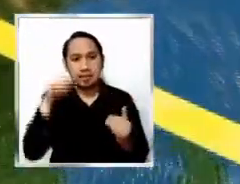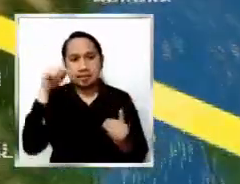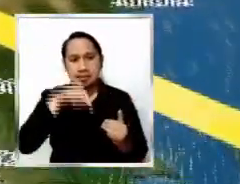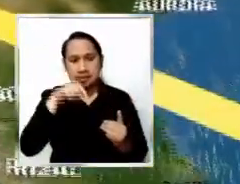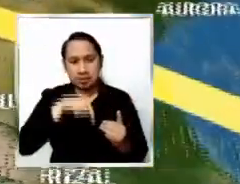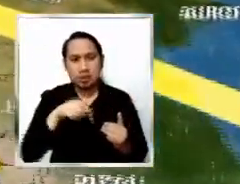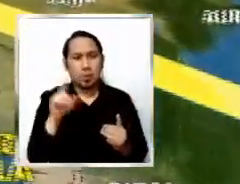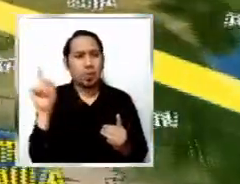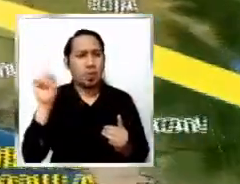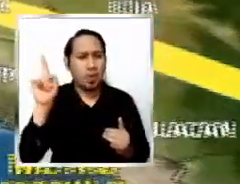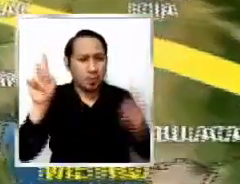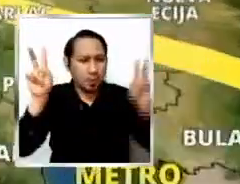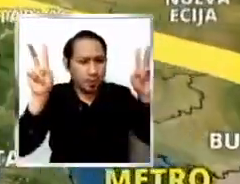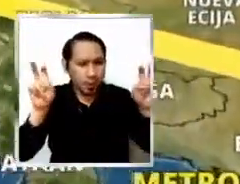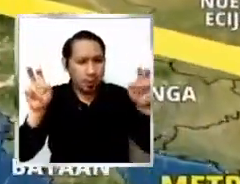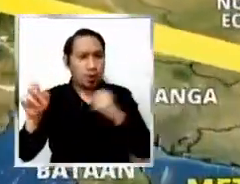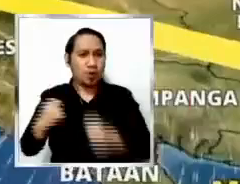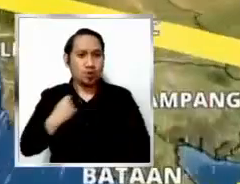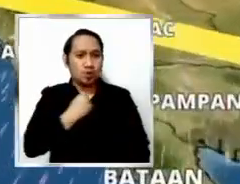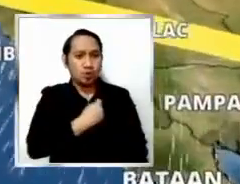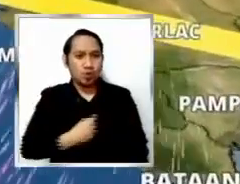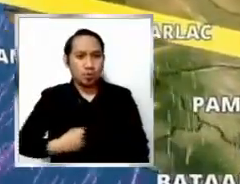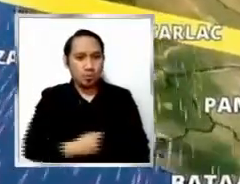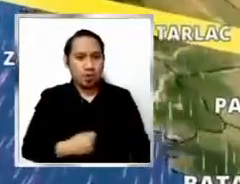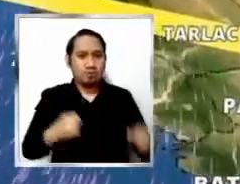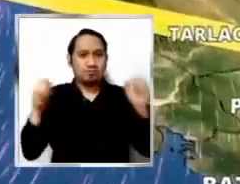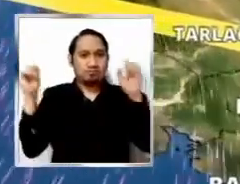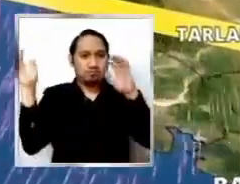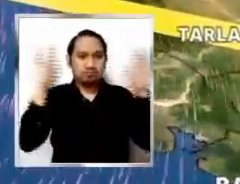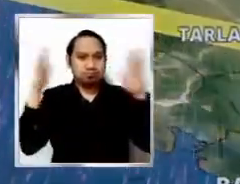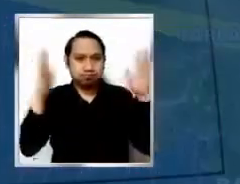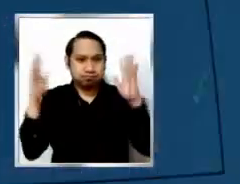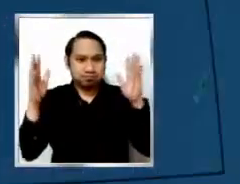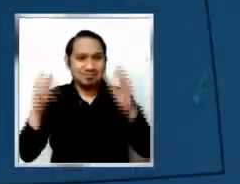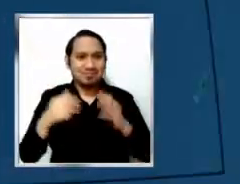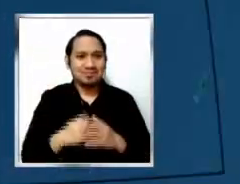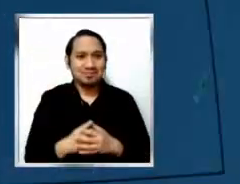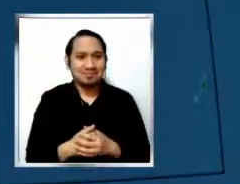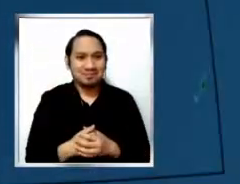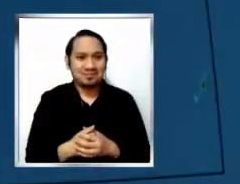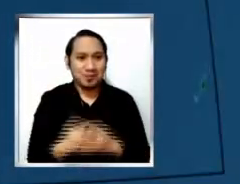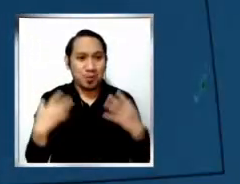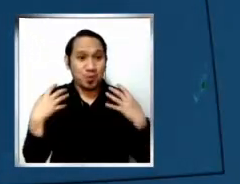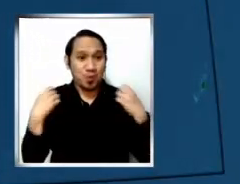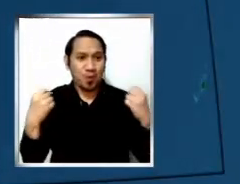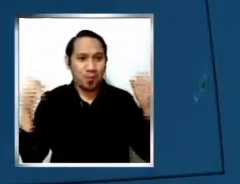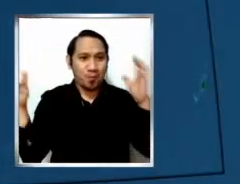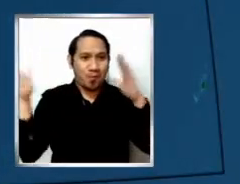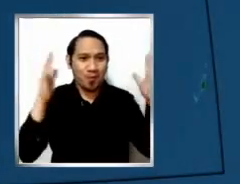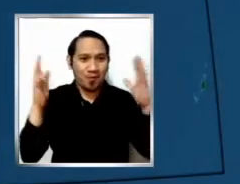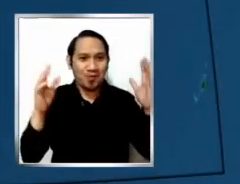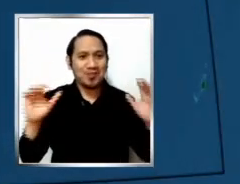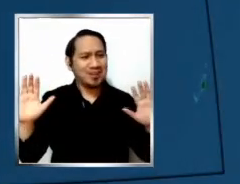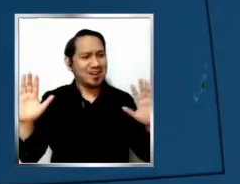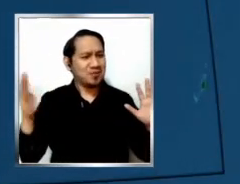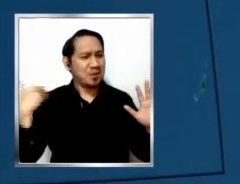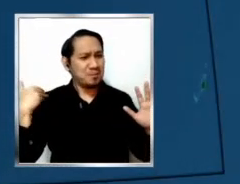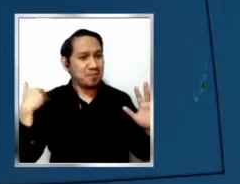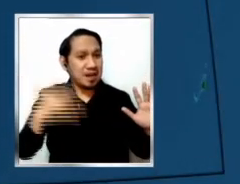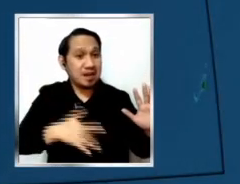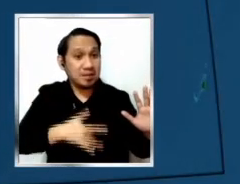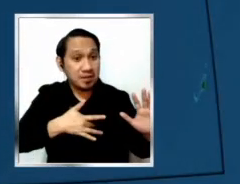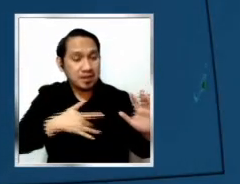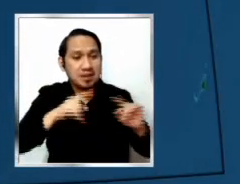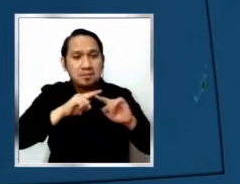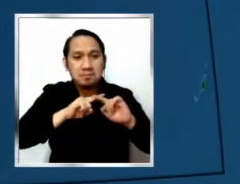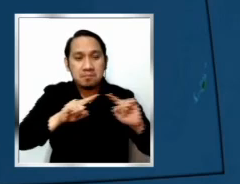super typhoon ng Joint Typhoon Warning Center. Hindi pa dama si Roli, pero bukas ng gabi,